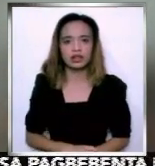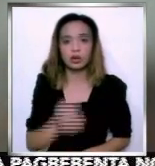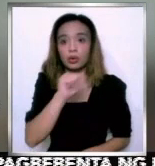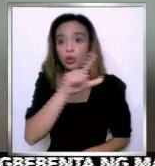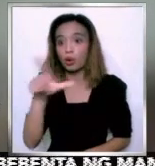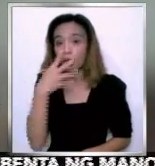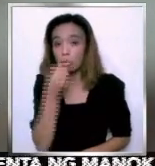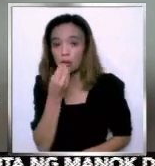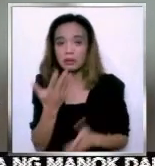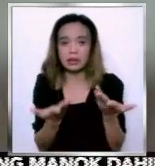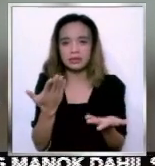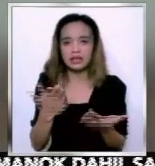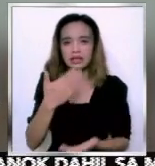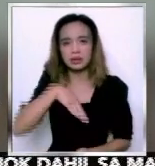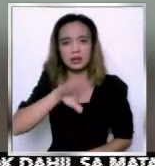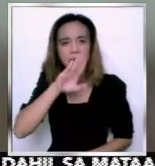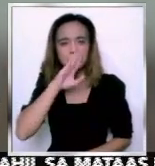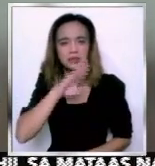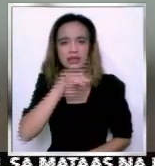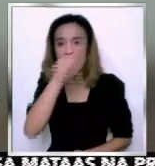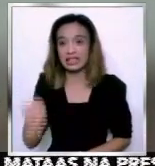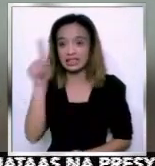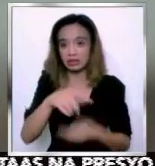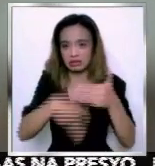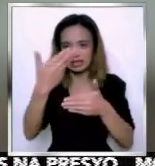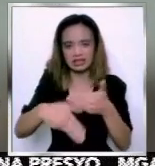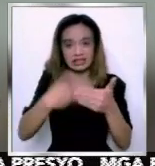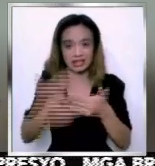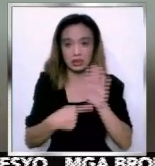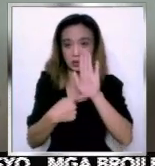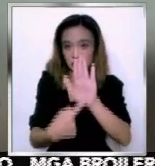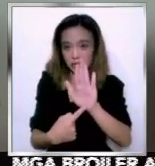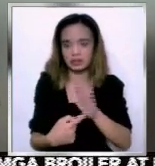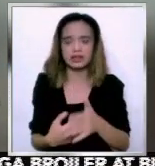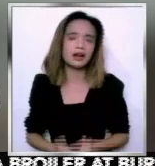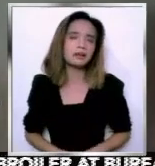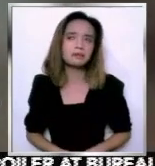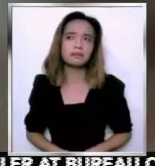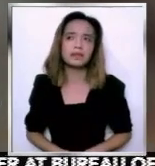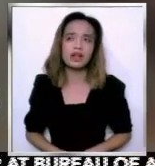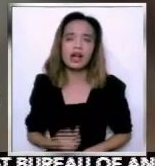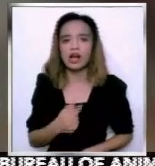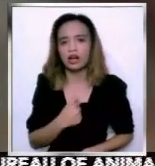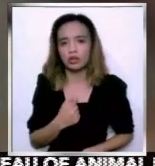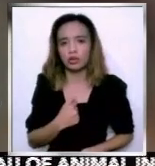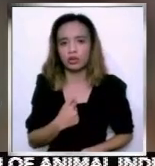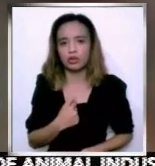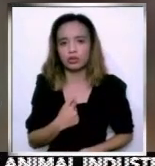my cancellations of the next shows, I'm just physically obviously